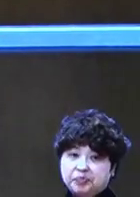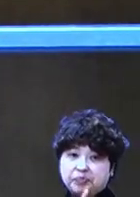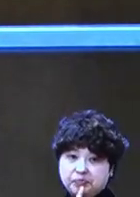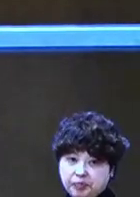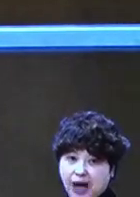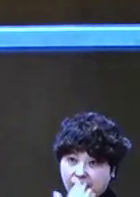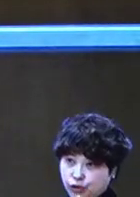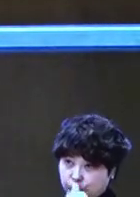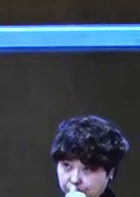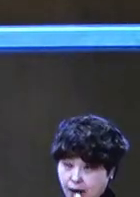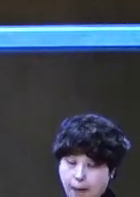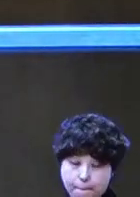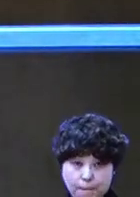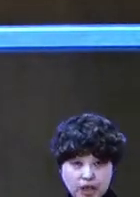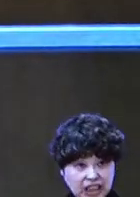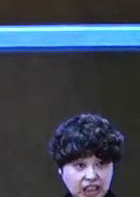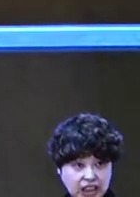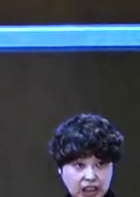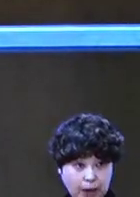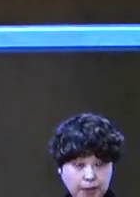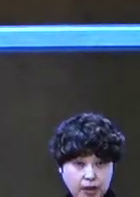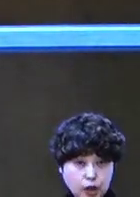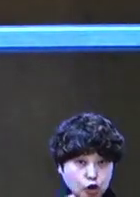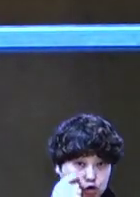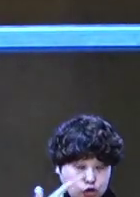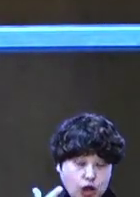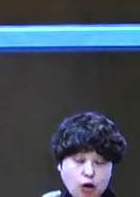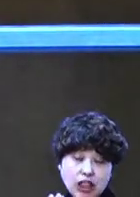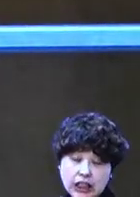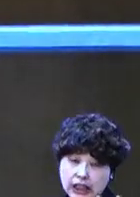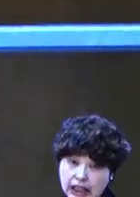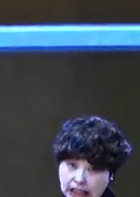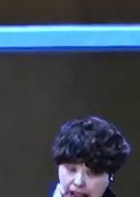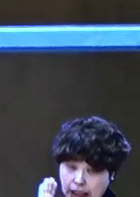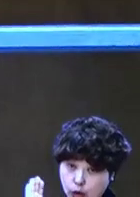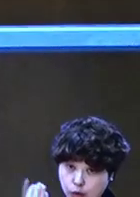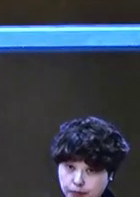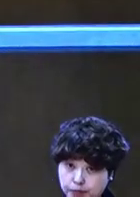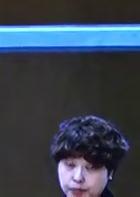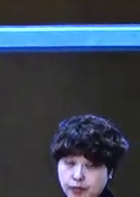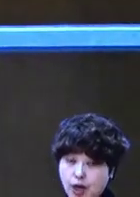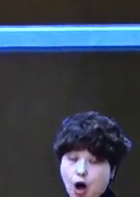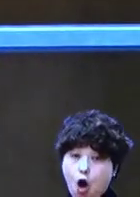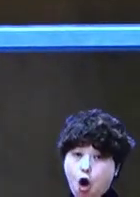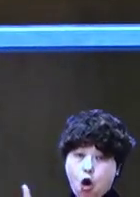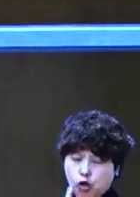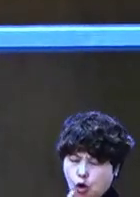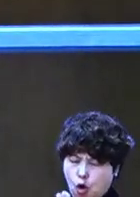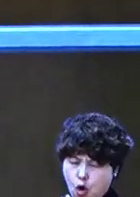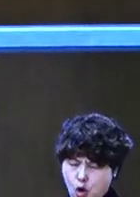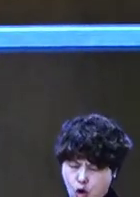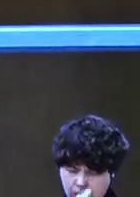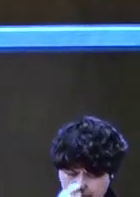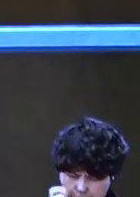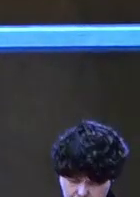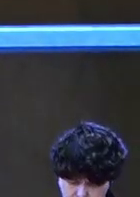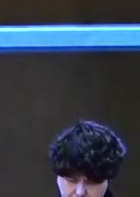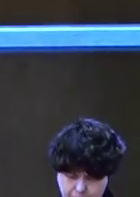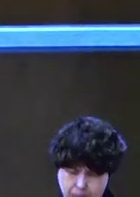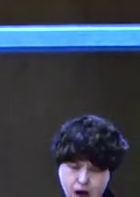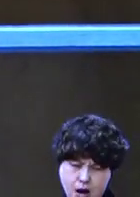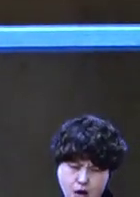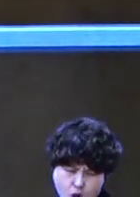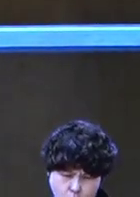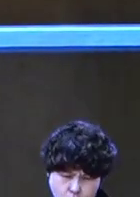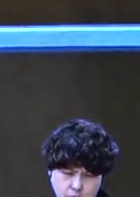어느새 1년 반이라는 시간이 지났습니다. 더 이상은 대립도 불통도 피난도 떨뜨듬도 있어서는